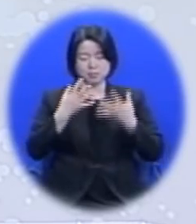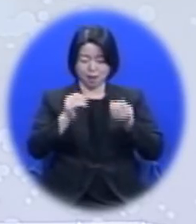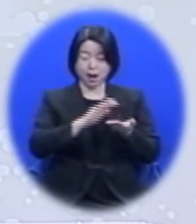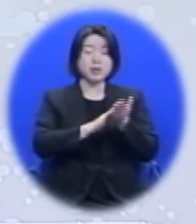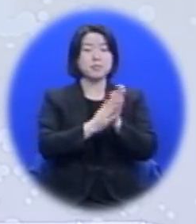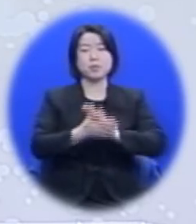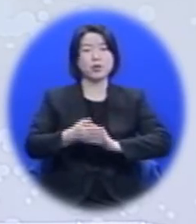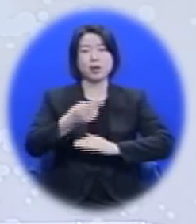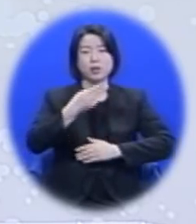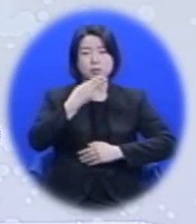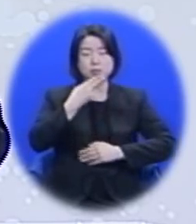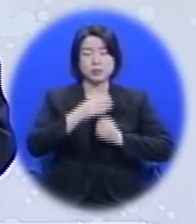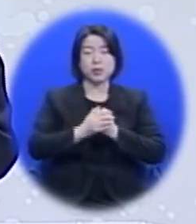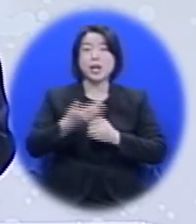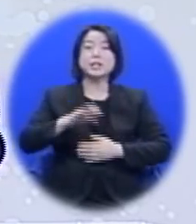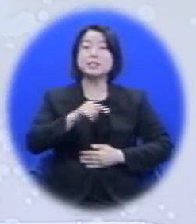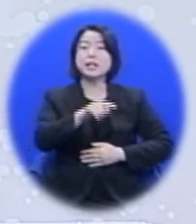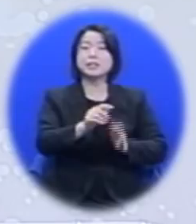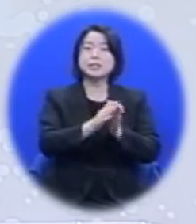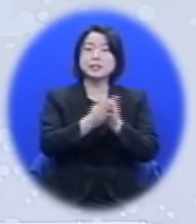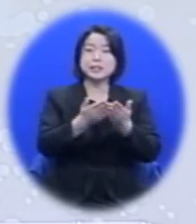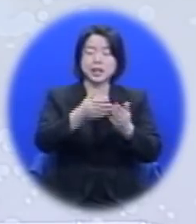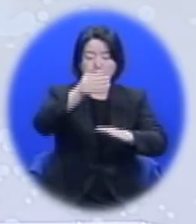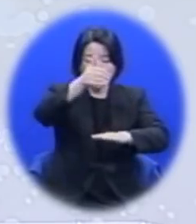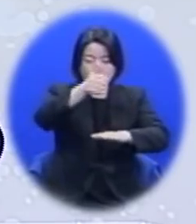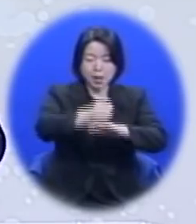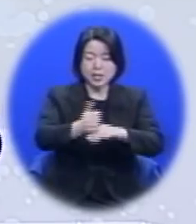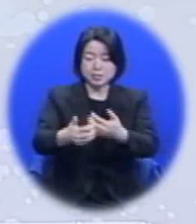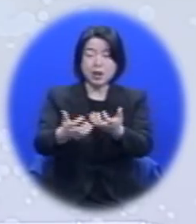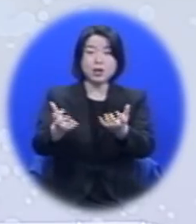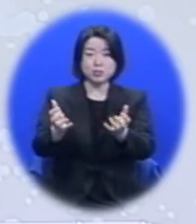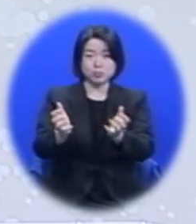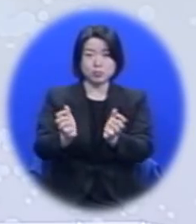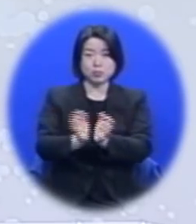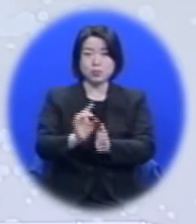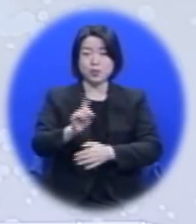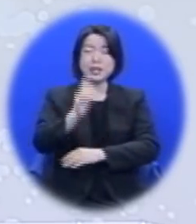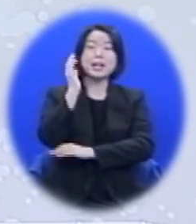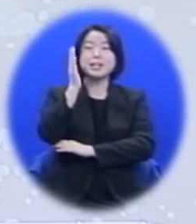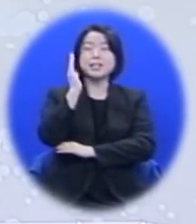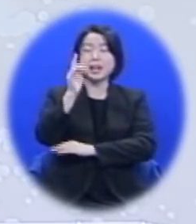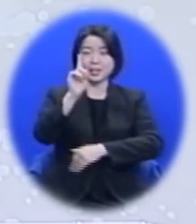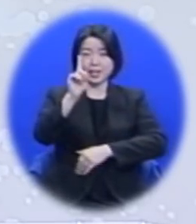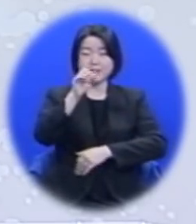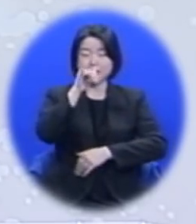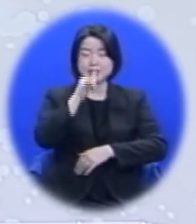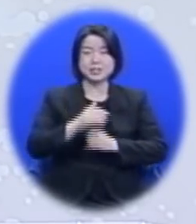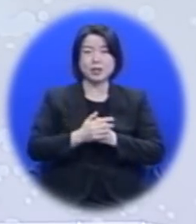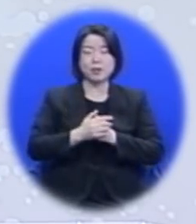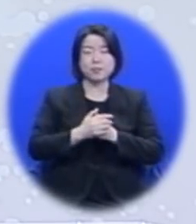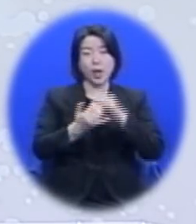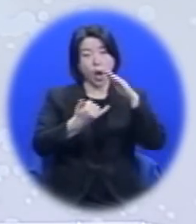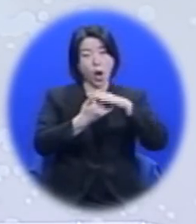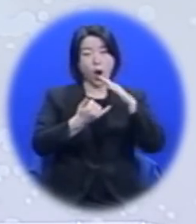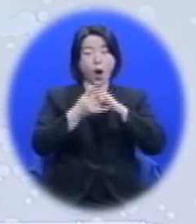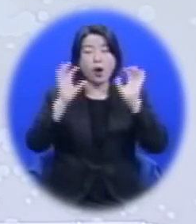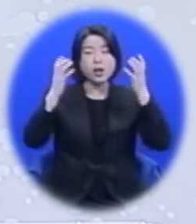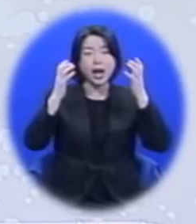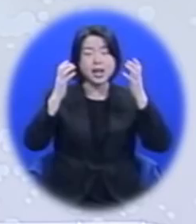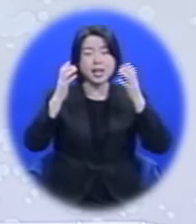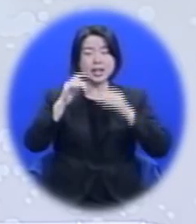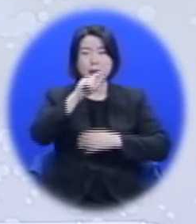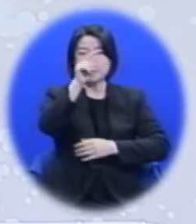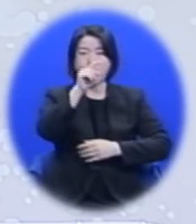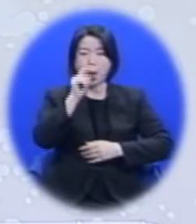없었어요. 그런데 그 책의 맨 마지막 부분에 이야기 하나가 나오는데, 어린아이의 퀴즈예요.